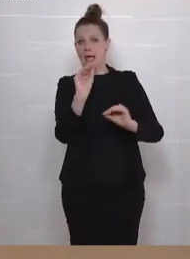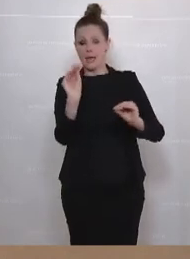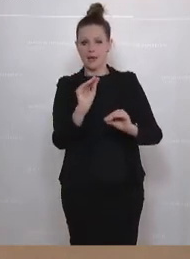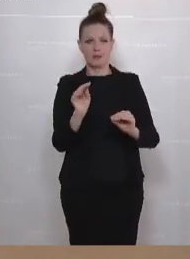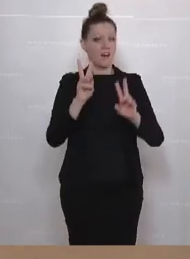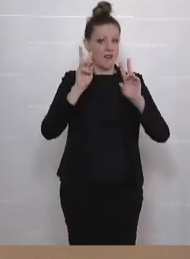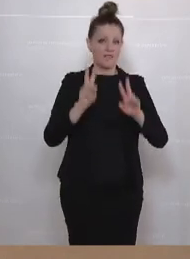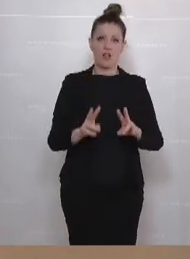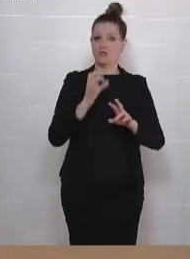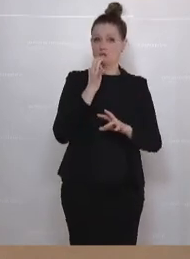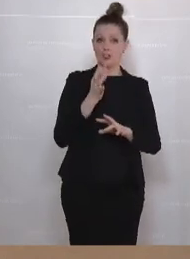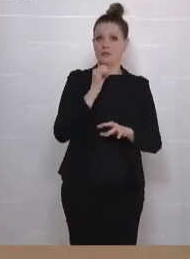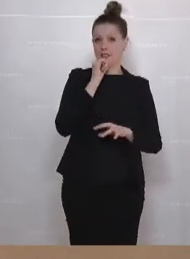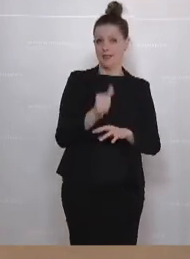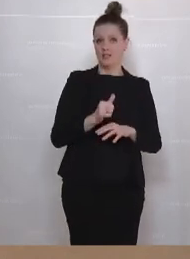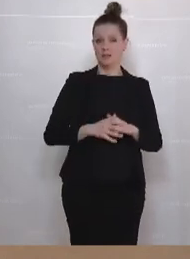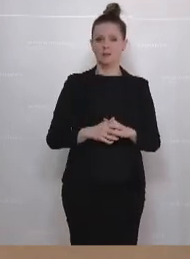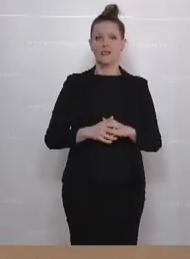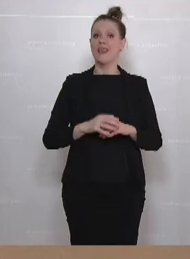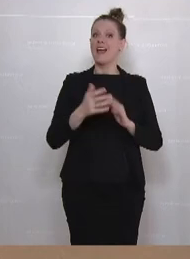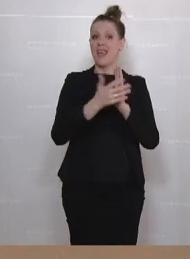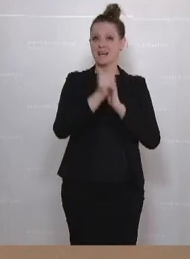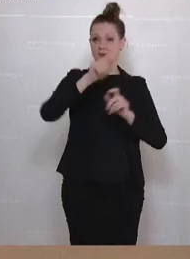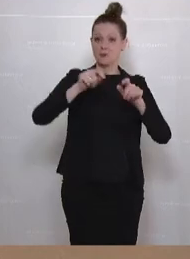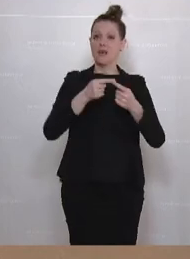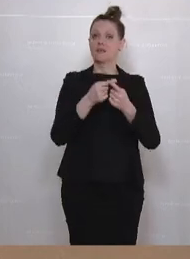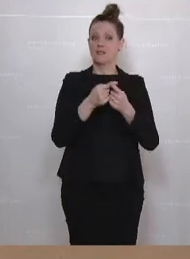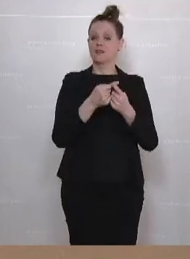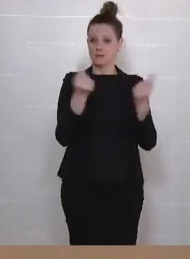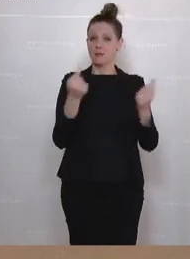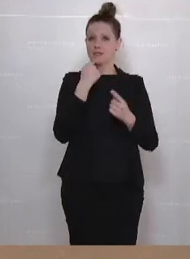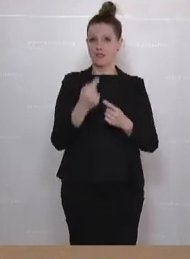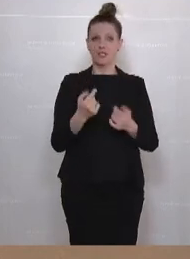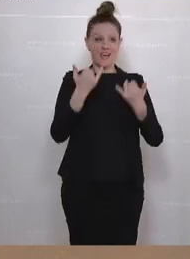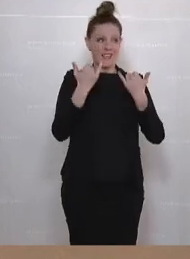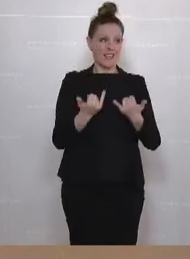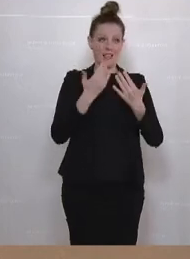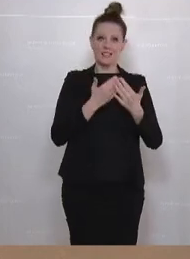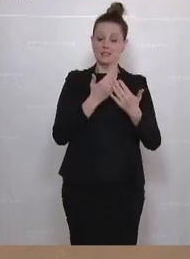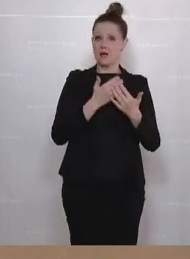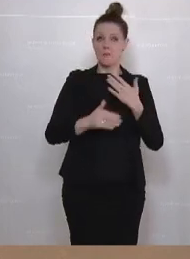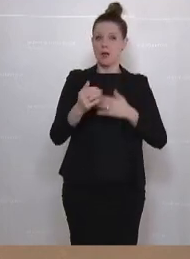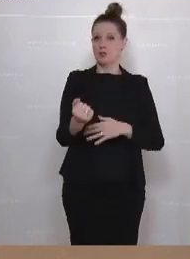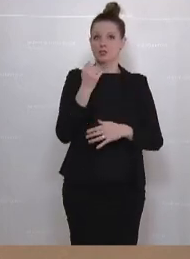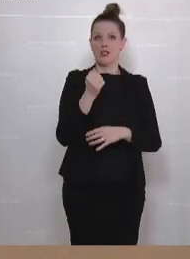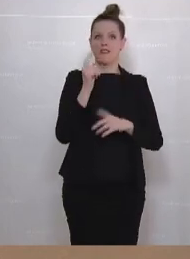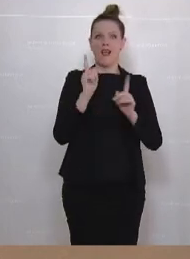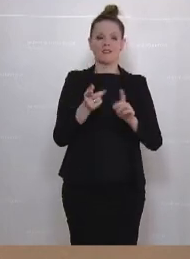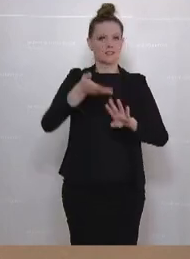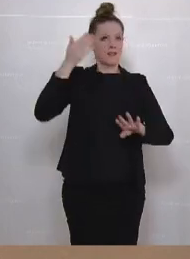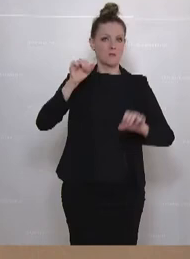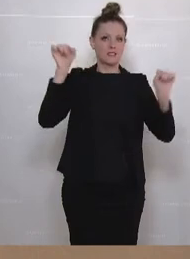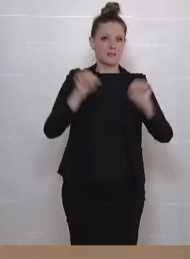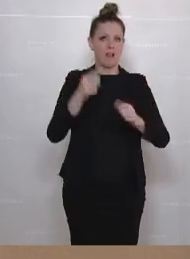ist völlig naiv. Die Experten in Wirklichkeit sagen, dass die Bedrohung heute sogar größer ist als in Zeiten des Kalten Krieges.